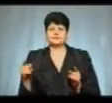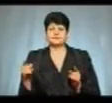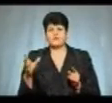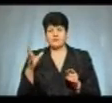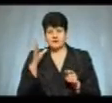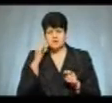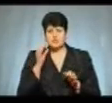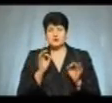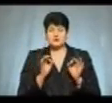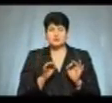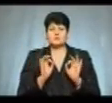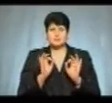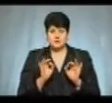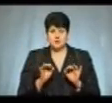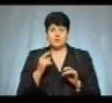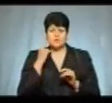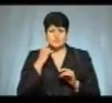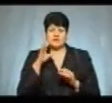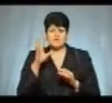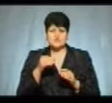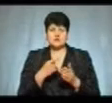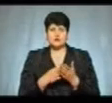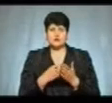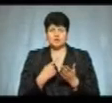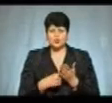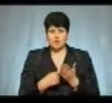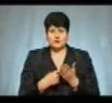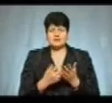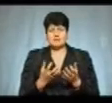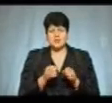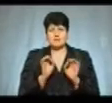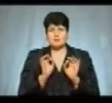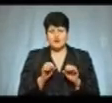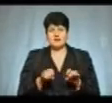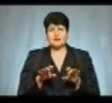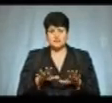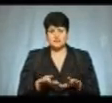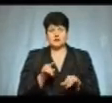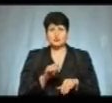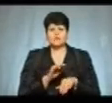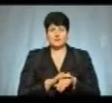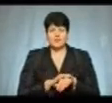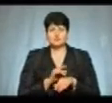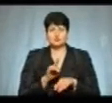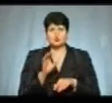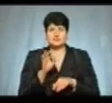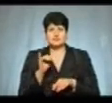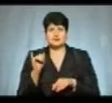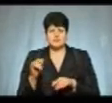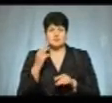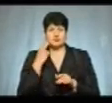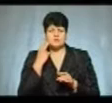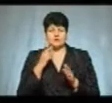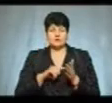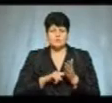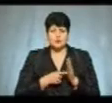вважаємо, що суд належним чином оцінив всі докази у цій справі і прийняв правильне рішення. Зважаючи на той факт, крім того, що Олександр Ілліч постійно наголошував